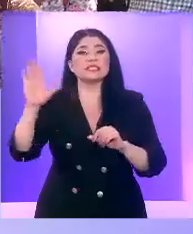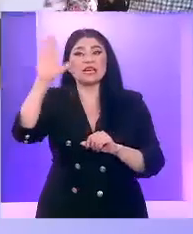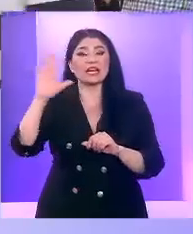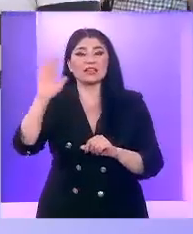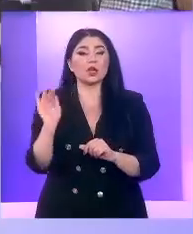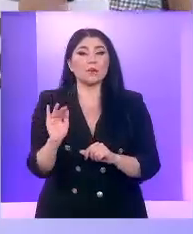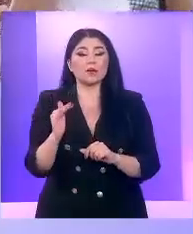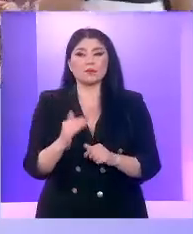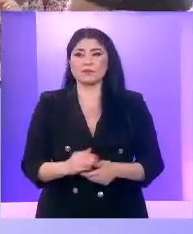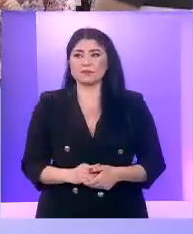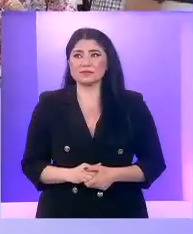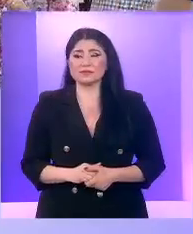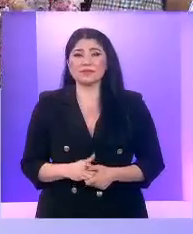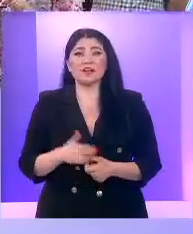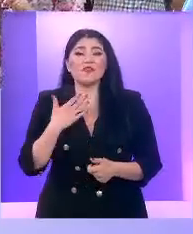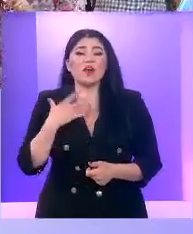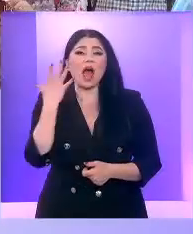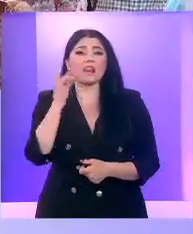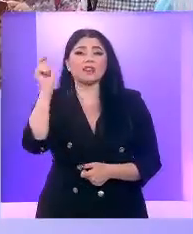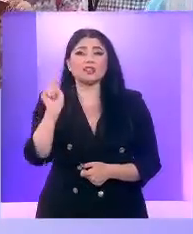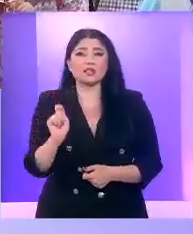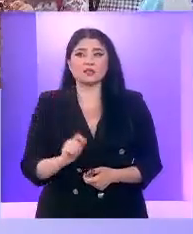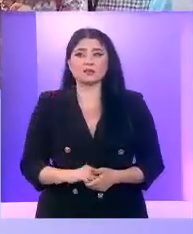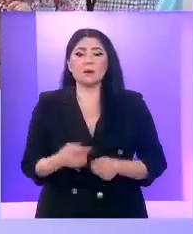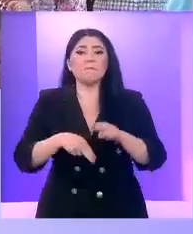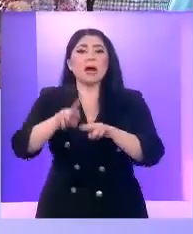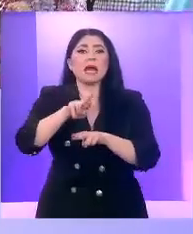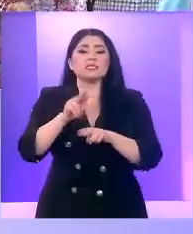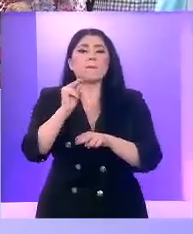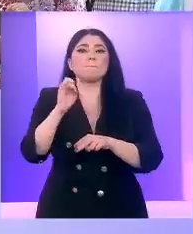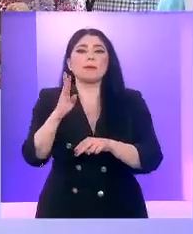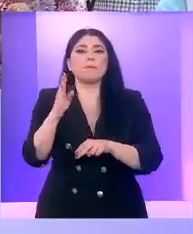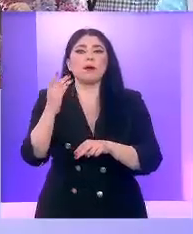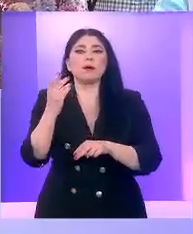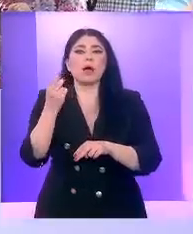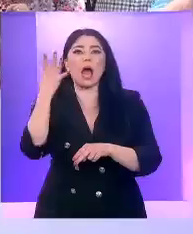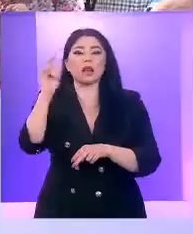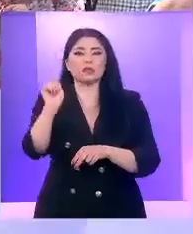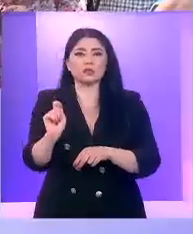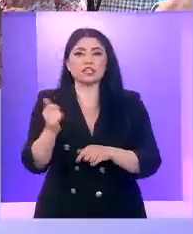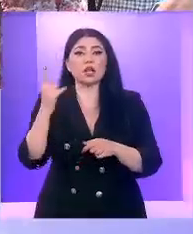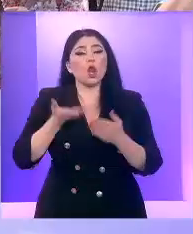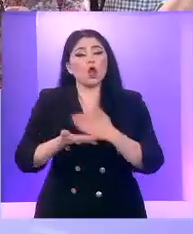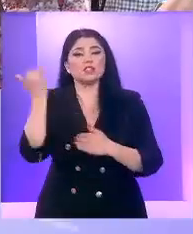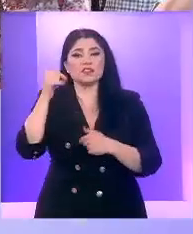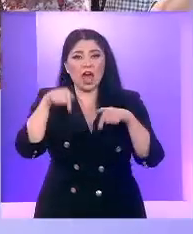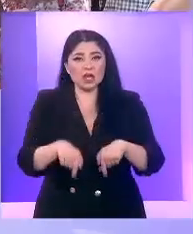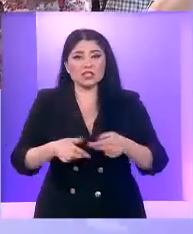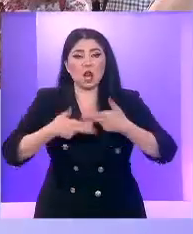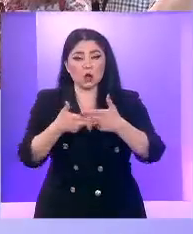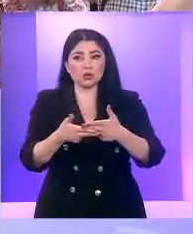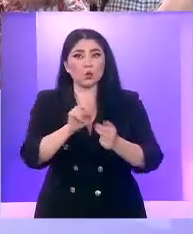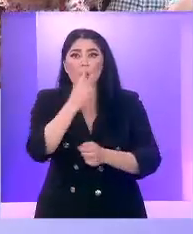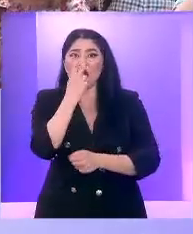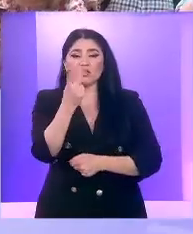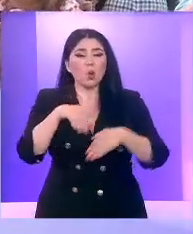frunte slujesc în alte țări, măresc PIB-ul altor țări, în loc să vină aici și să ne ajute. Eu n-am văzut niciun ministru al educației